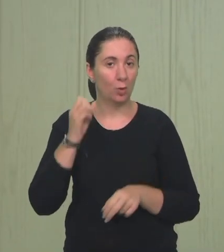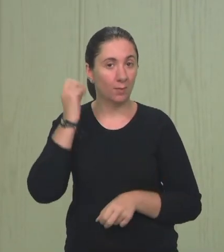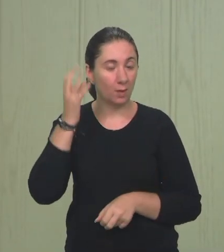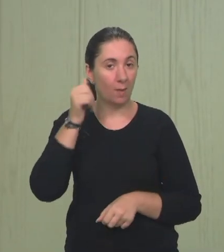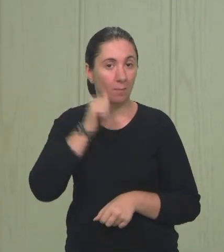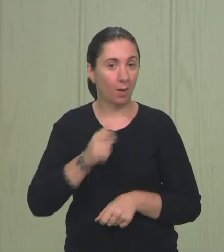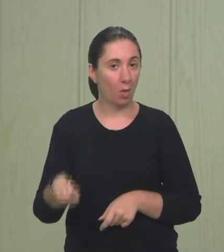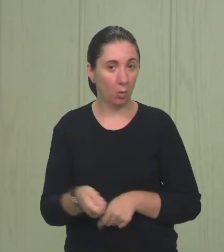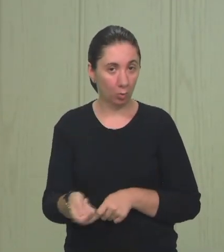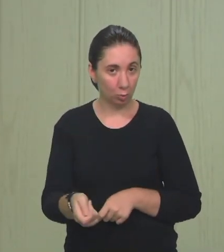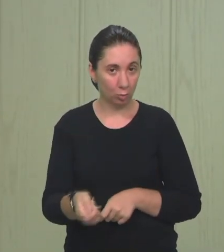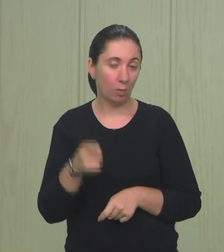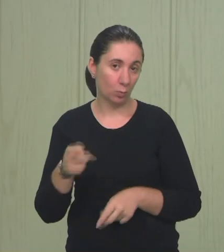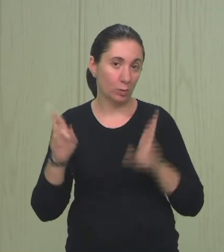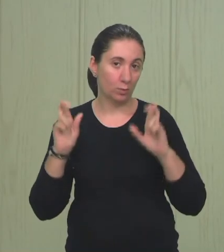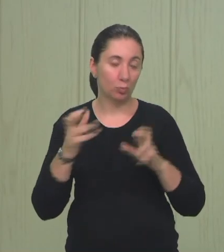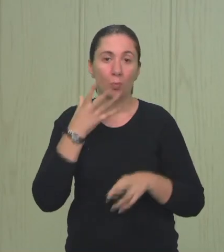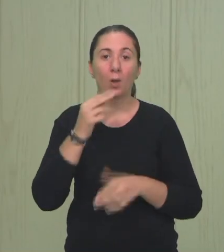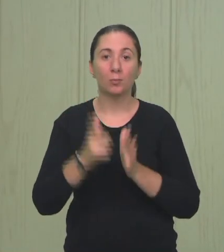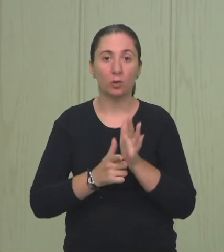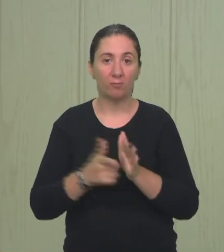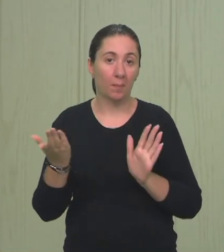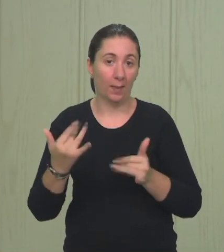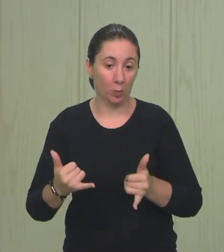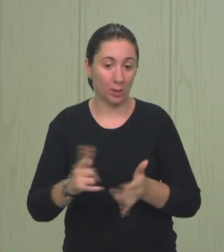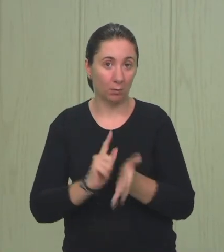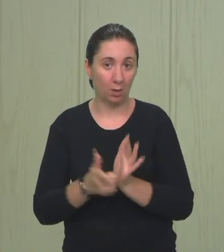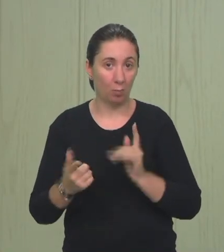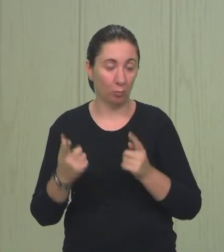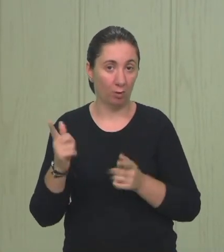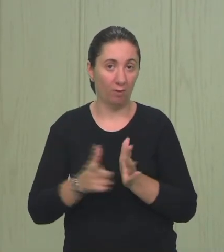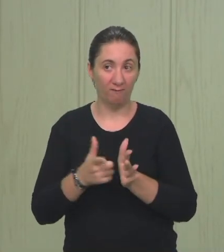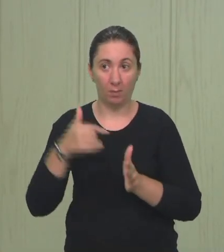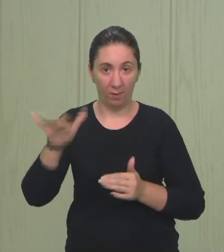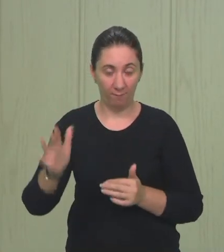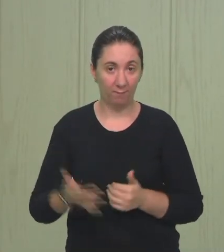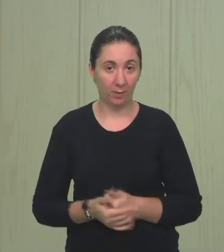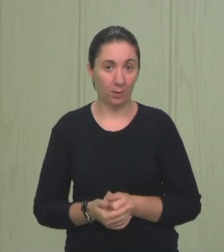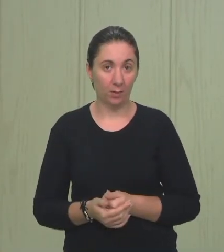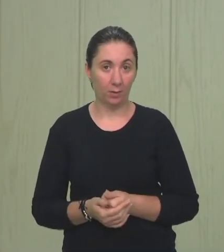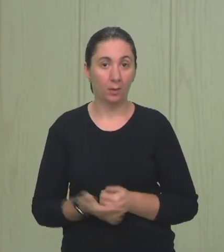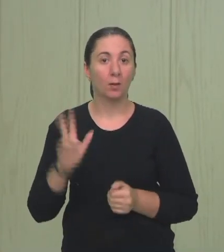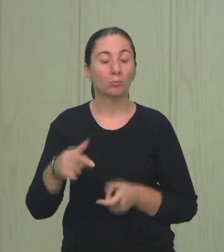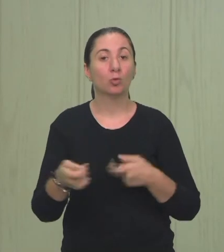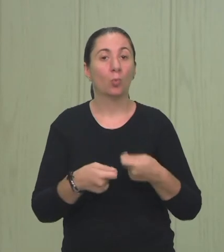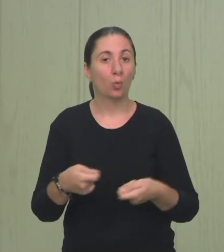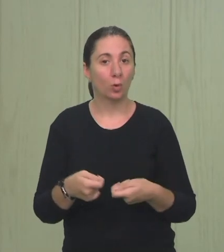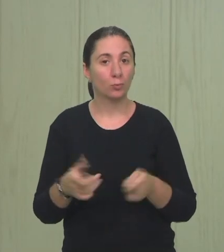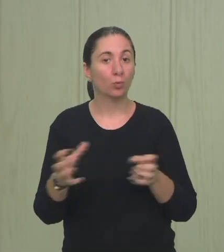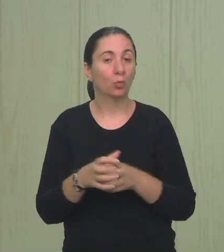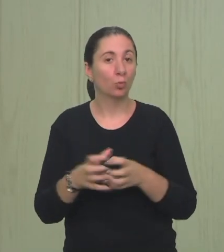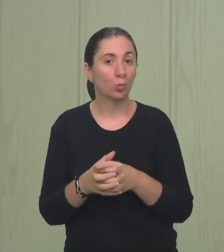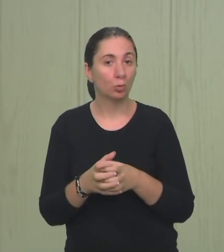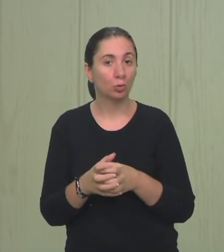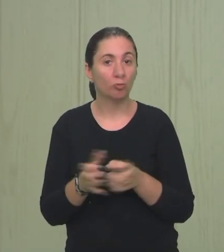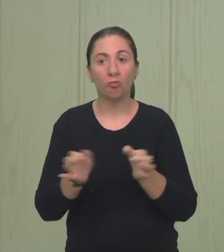štapa. To se nadam da će biti puno ljepše vrijeme nego što je sada trenutno vani, pa da znači, možemo organizirati druženje